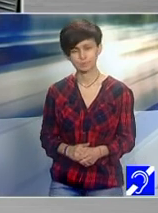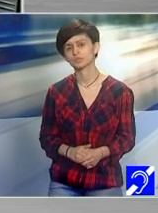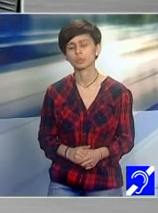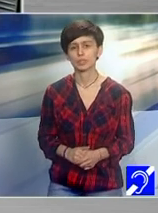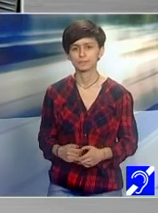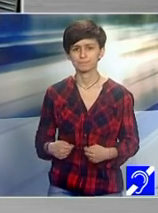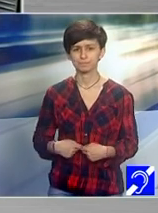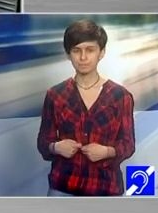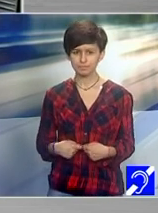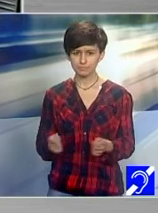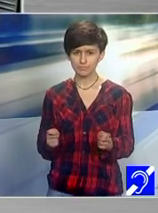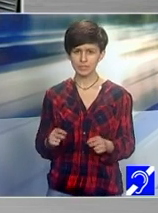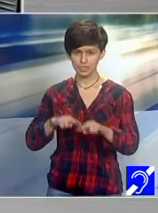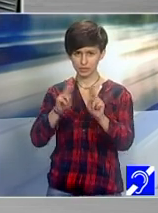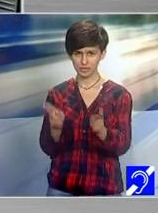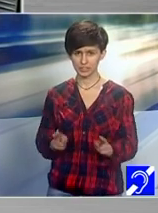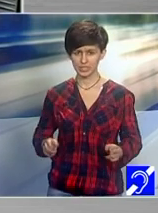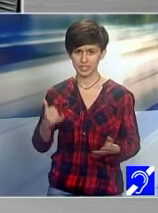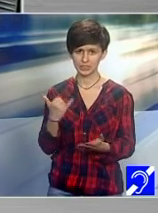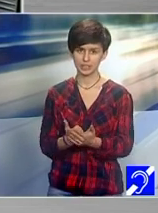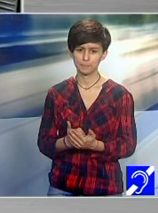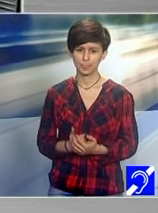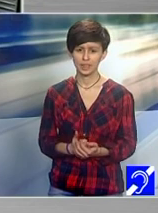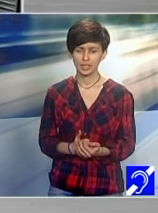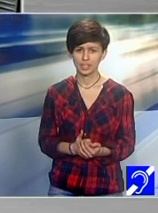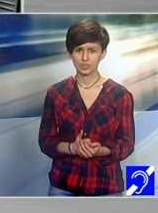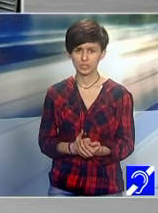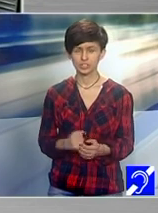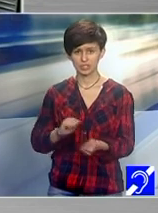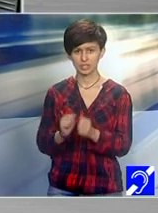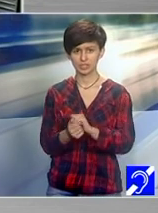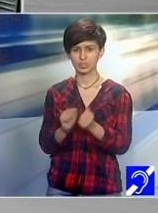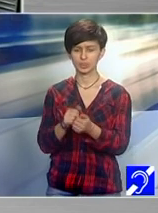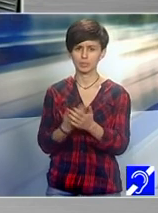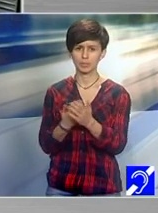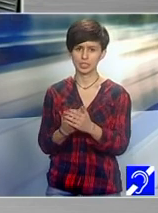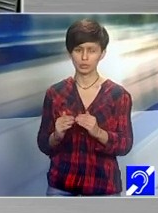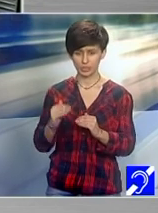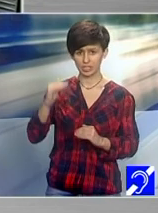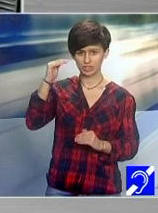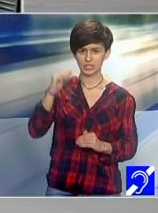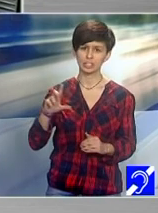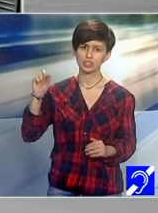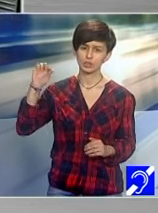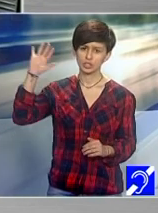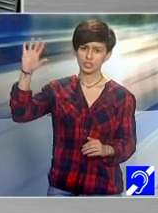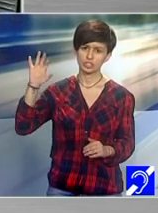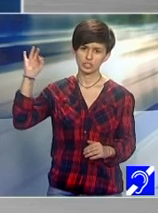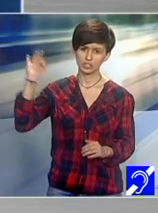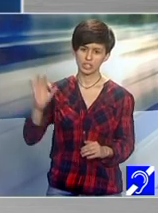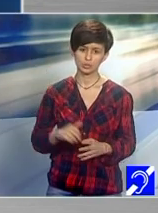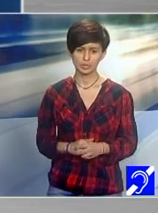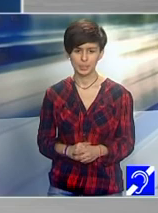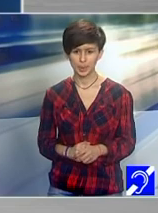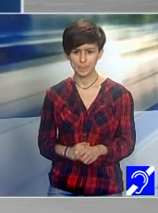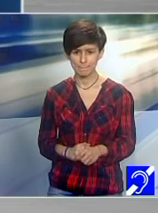toate federațiile din sistemul sanitar au decis să ne luptăm pentru creșterile măcar de 25% care au fost promise de fostul guvern. Cred că noi nu avem absolut niciun